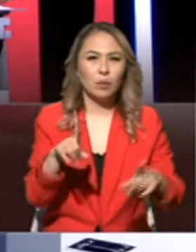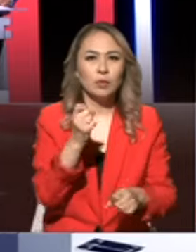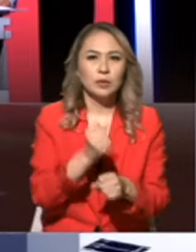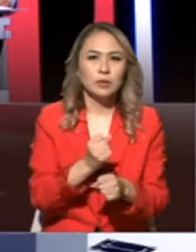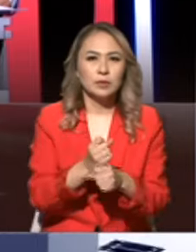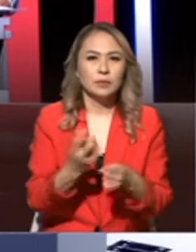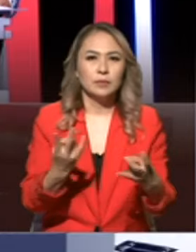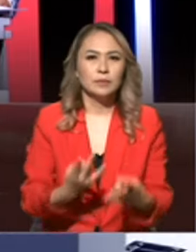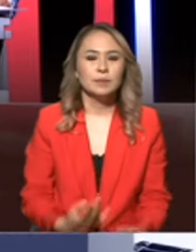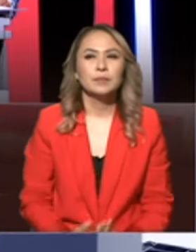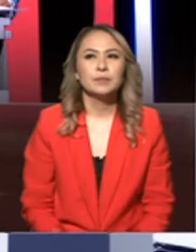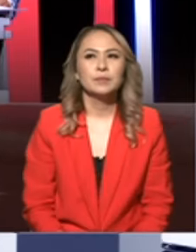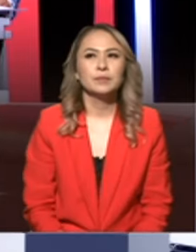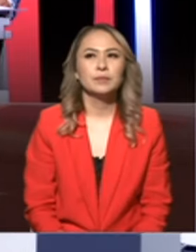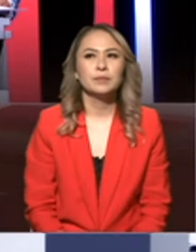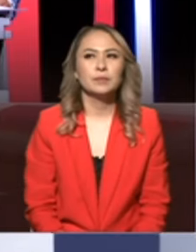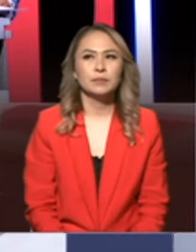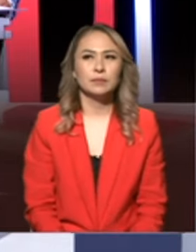керек?